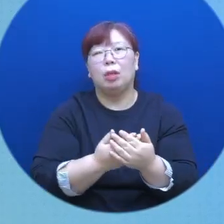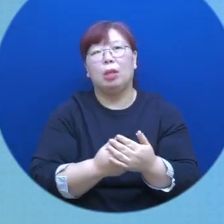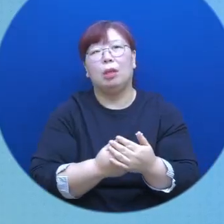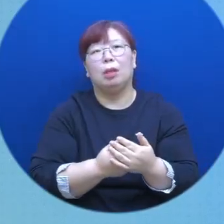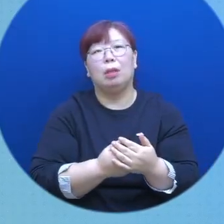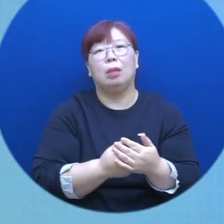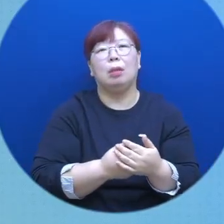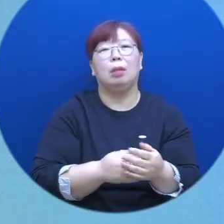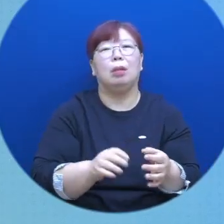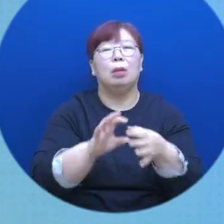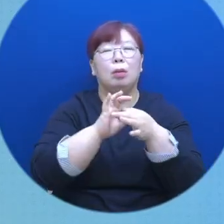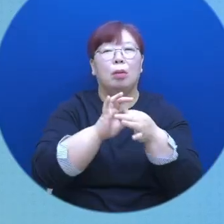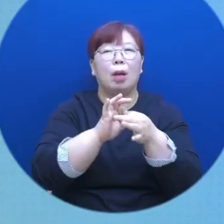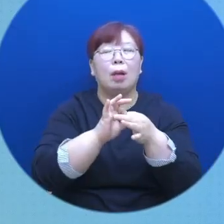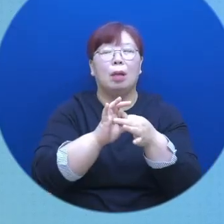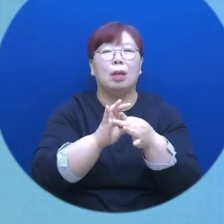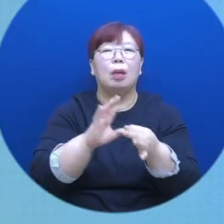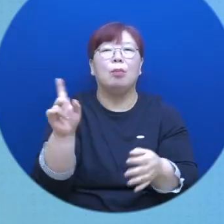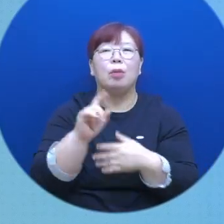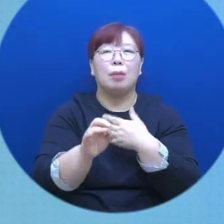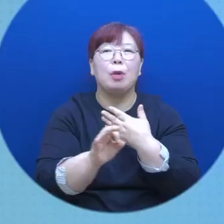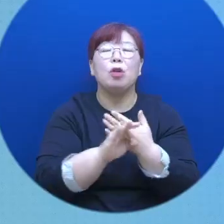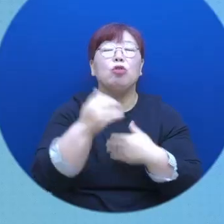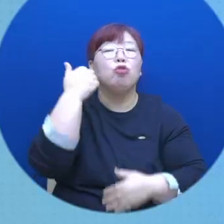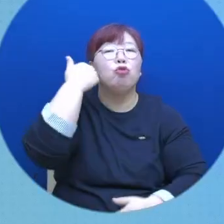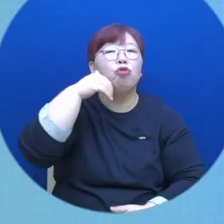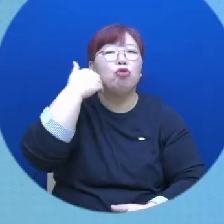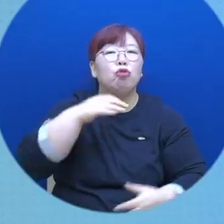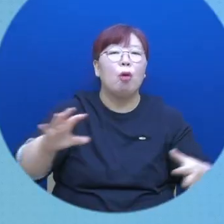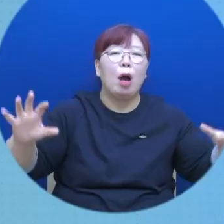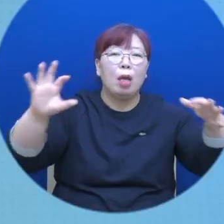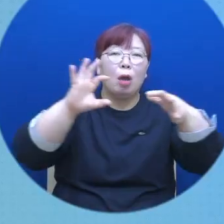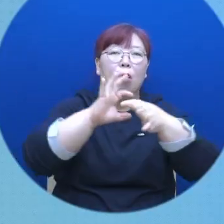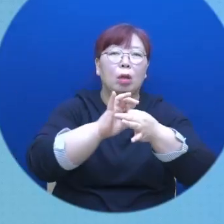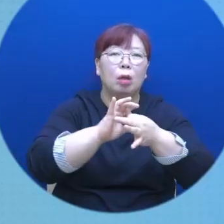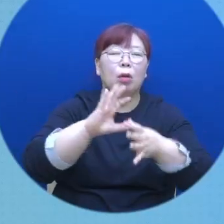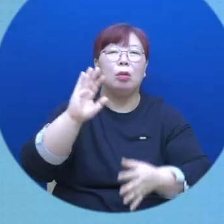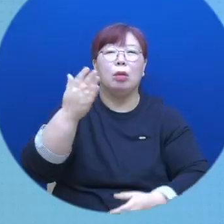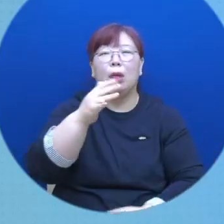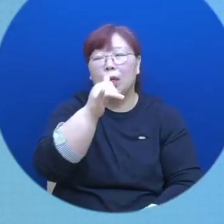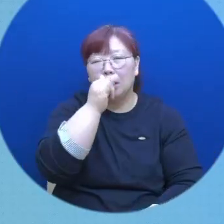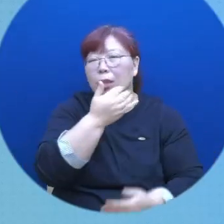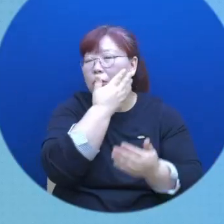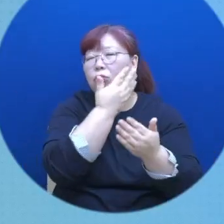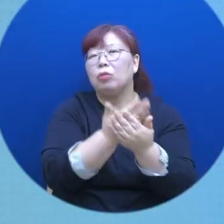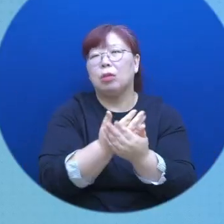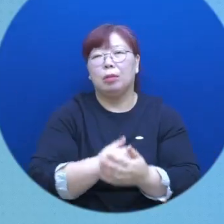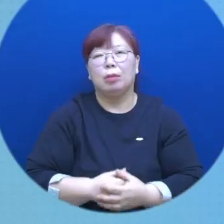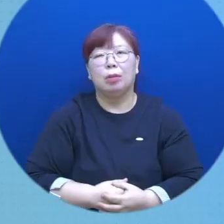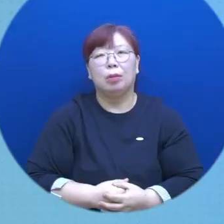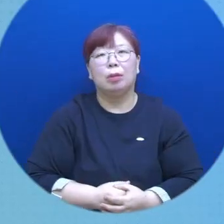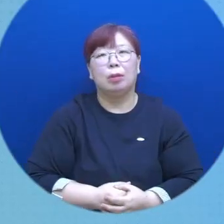관계라 말하면 누구와 연결이 되어 있느냐라는 말이에요.